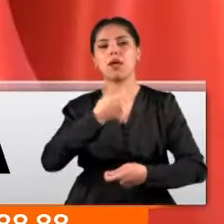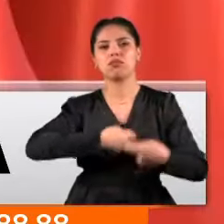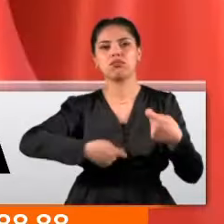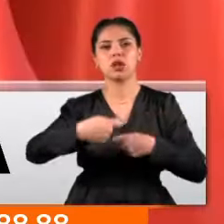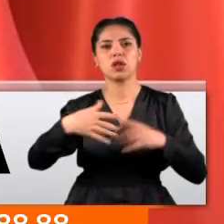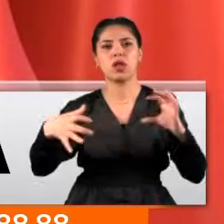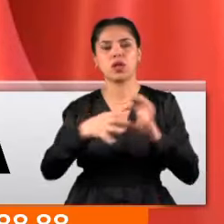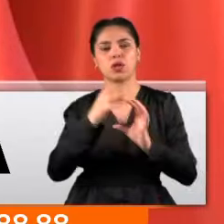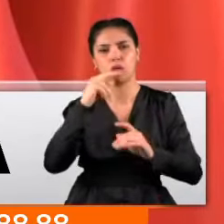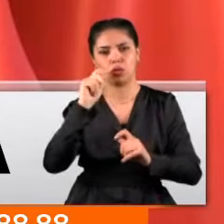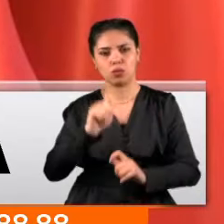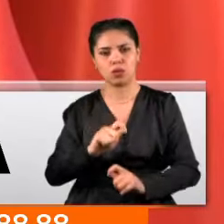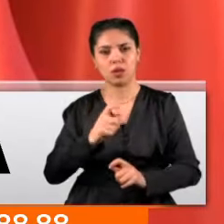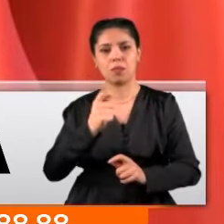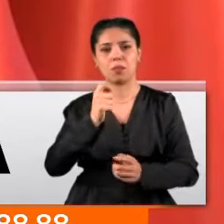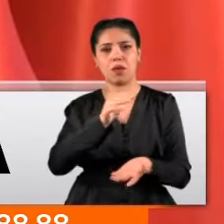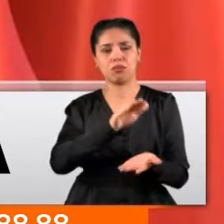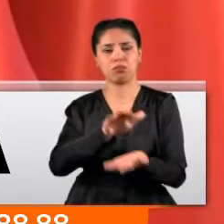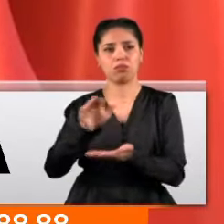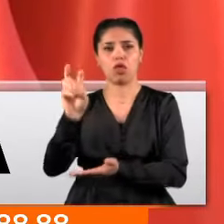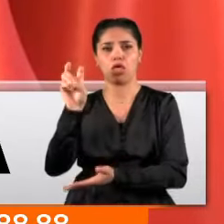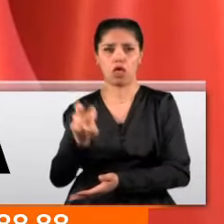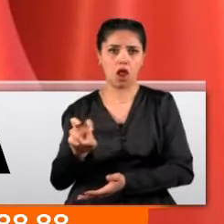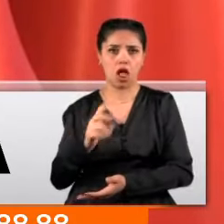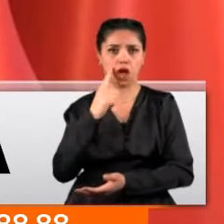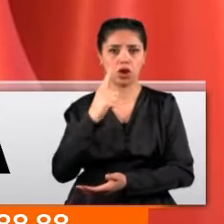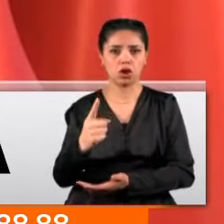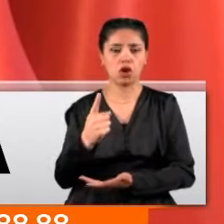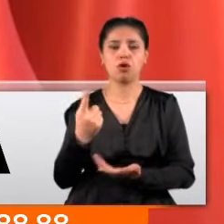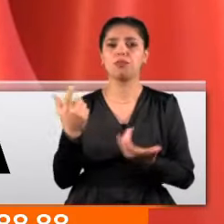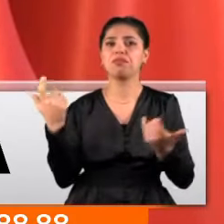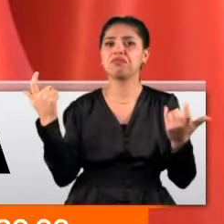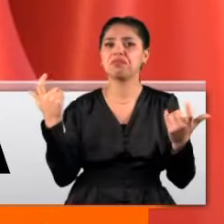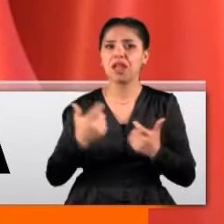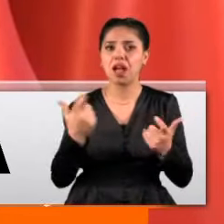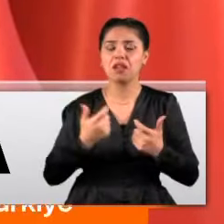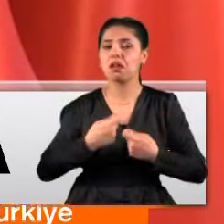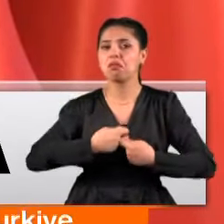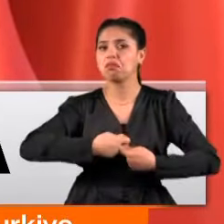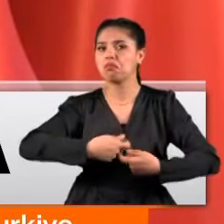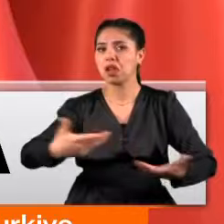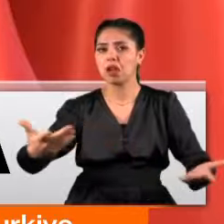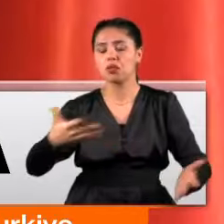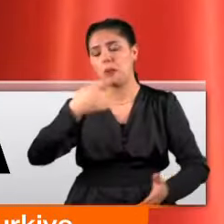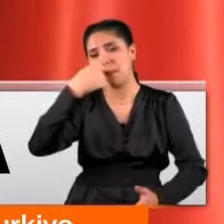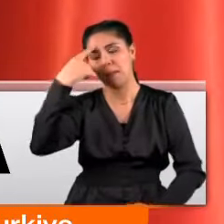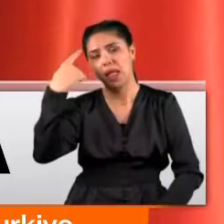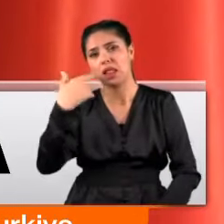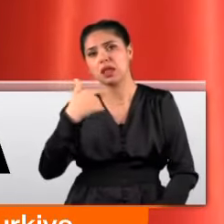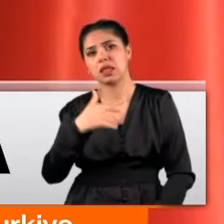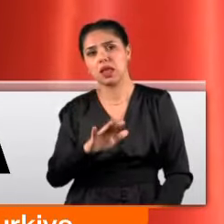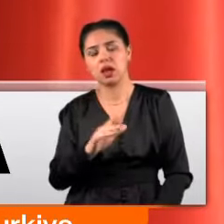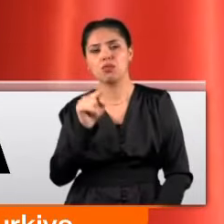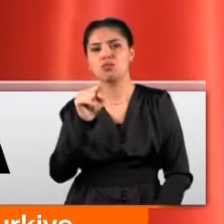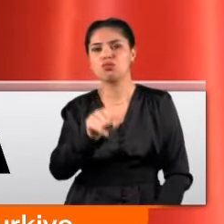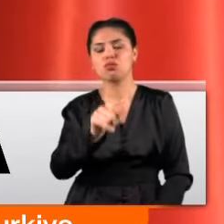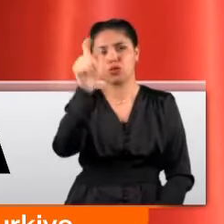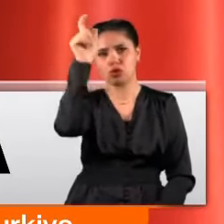Deste deste dolarlarla neyi nerede harcıyorlar belli değil. Bu ülkenin